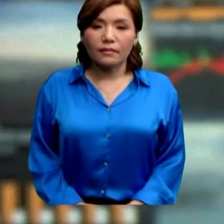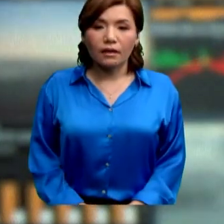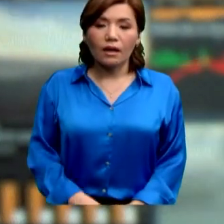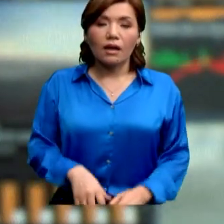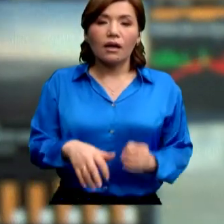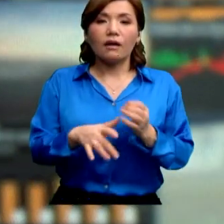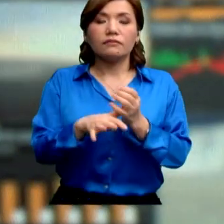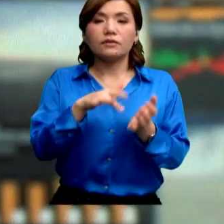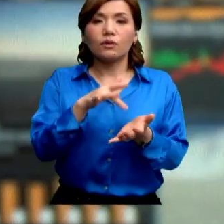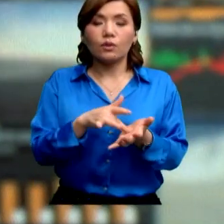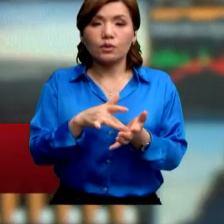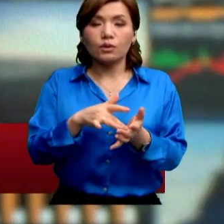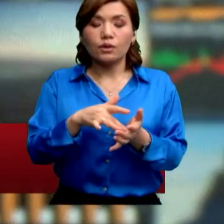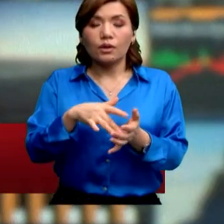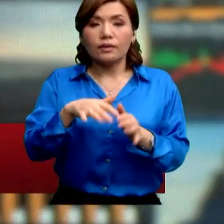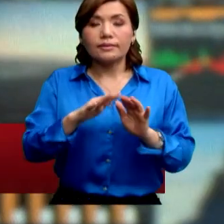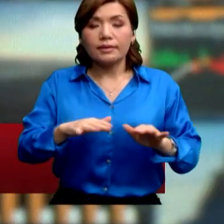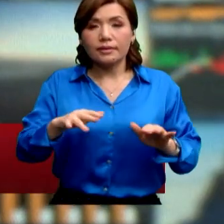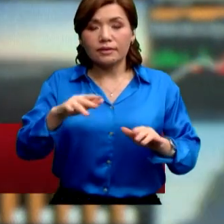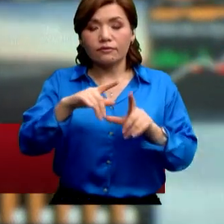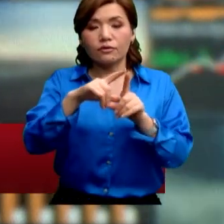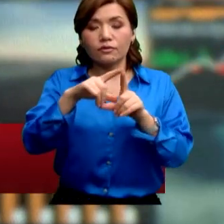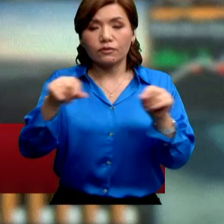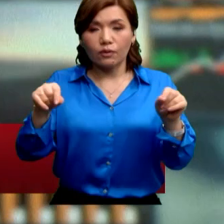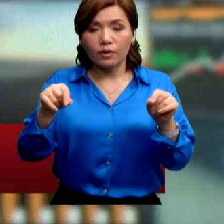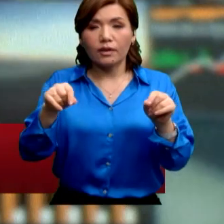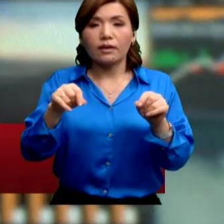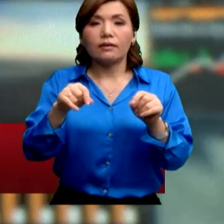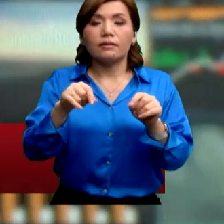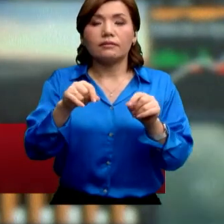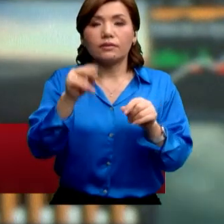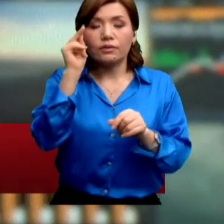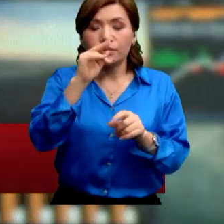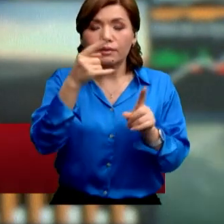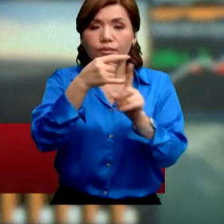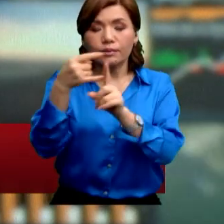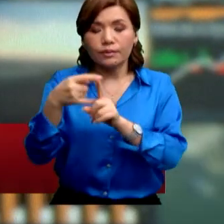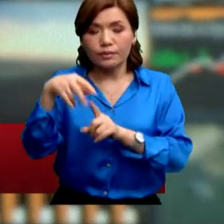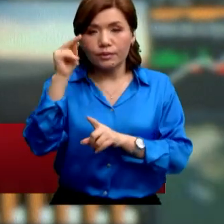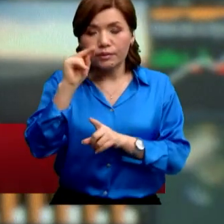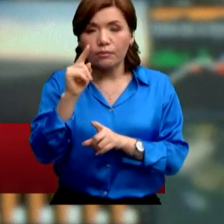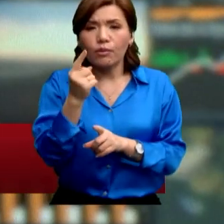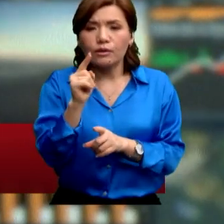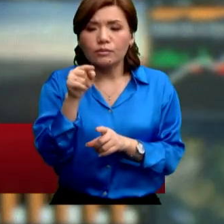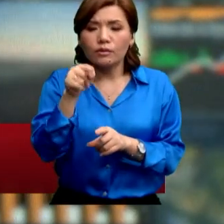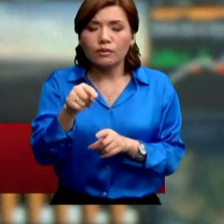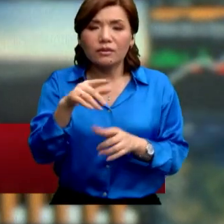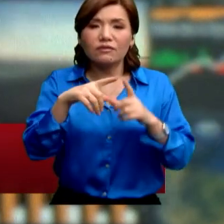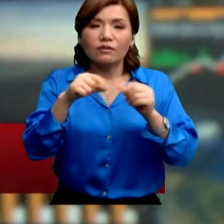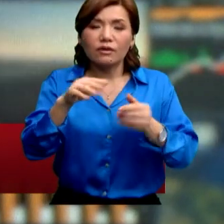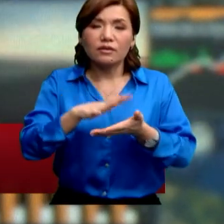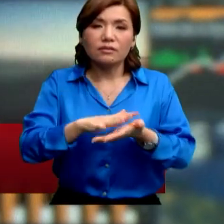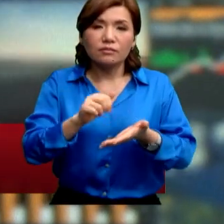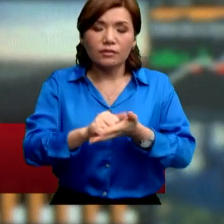В Атырау в эти дни школьники учатся из дома. Все потому, что в школе случился потоп. Здание много лет не видело ремонта, хотя очень в нем нуждалось, особенно